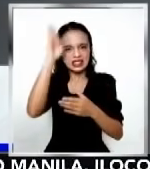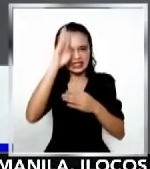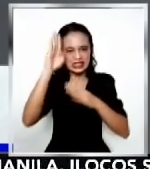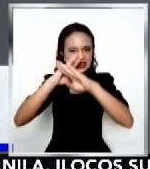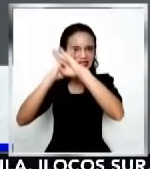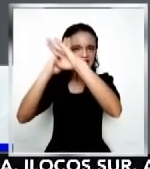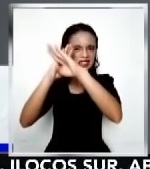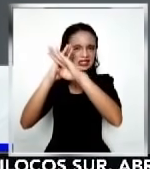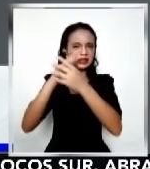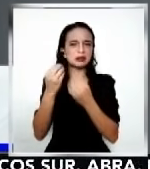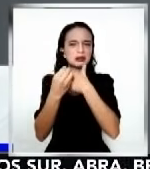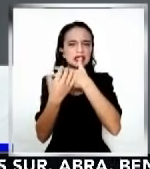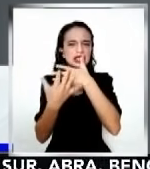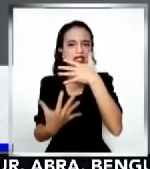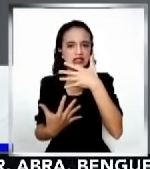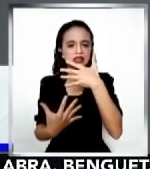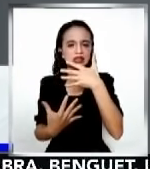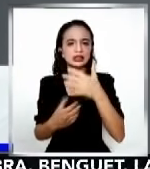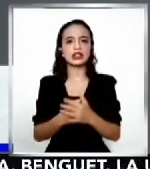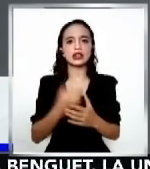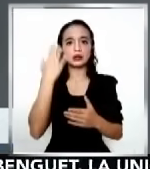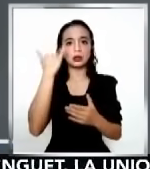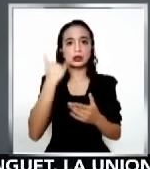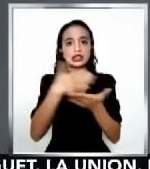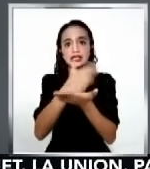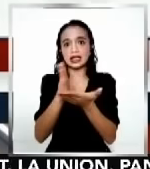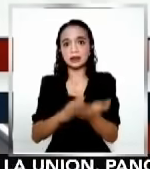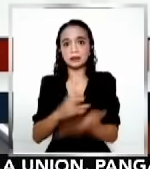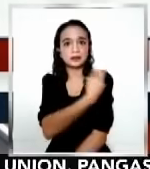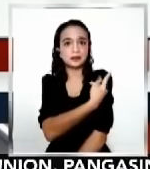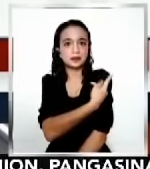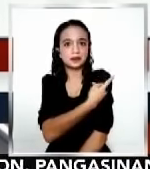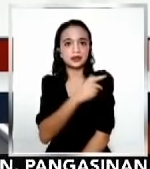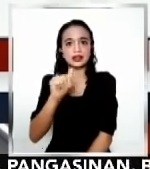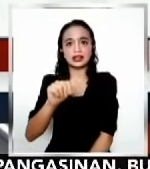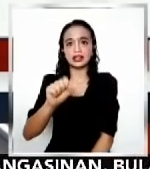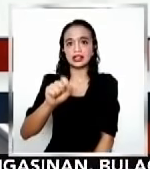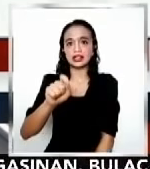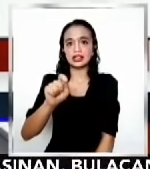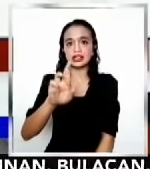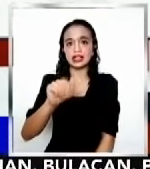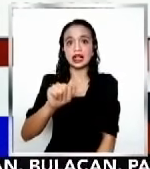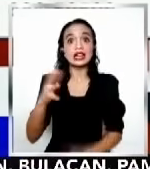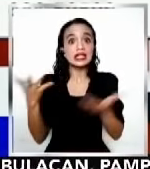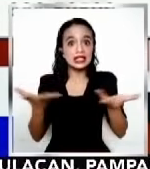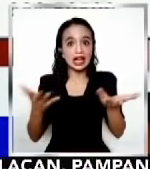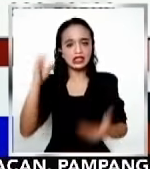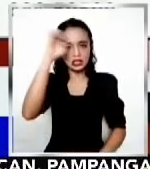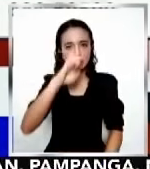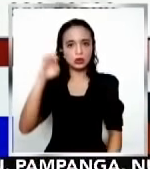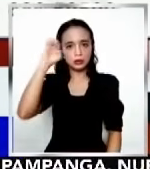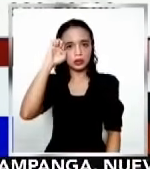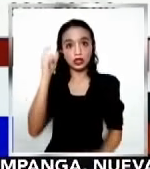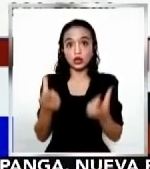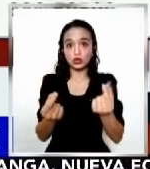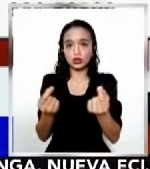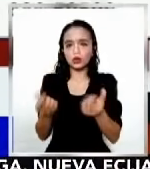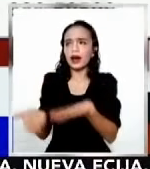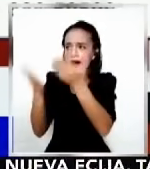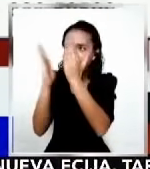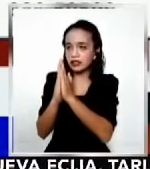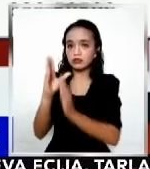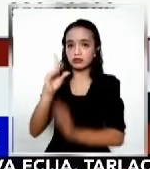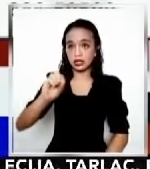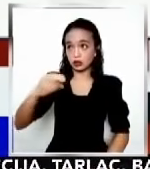sa utak sa ilang nabakunahan ng AstraZeneca sa Europa. We asked DOH na kung meron pa kung natitirang